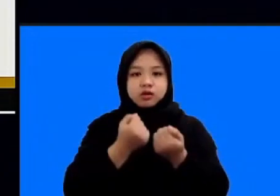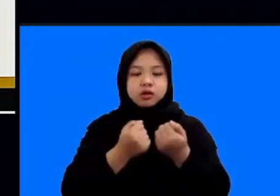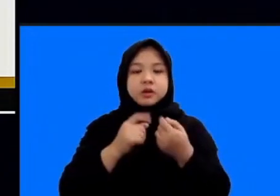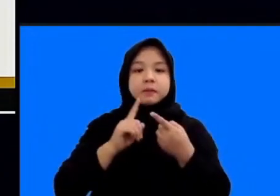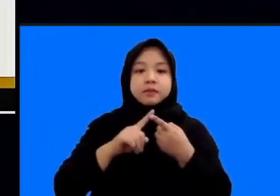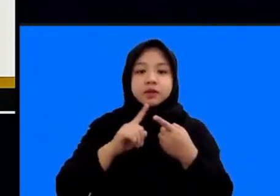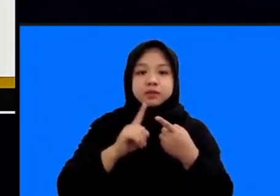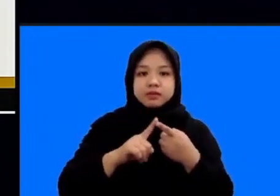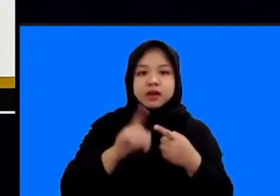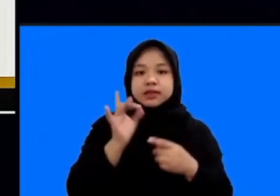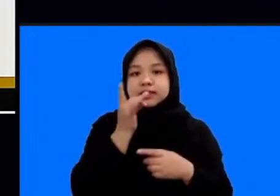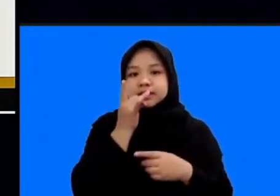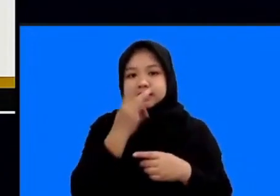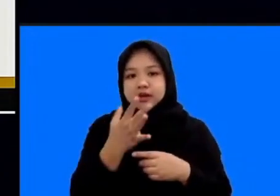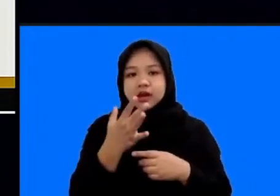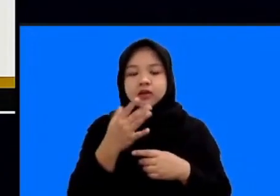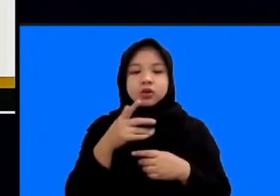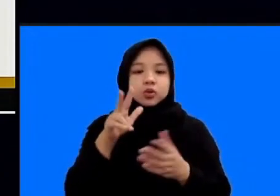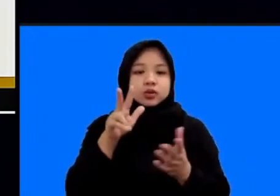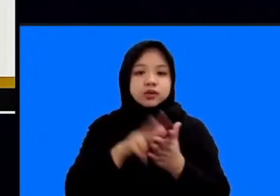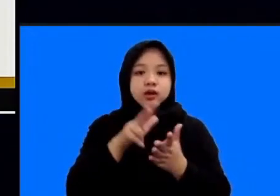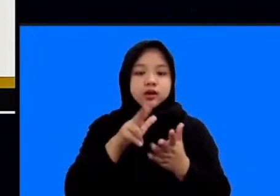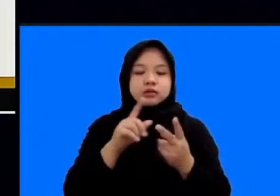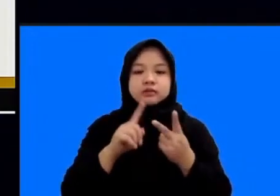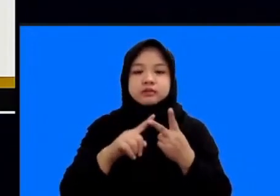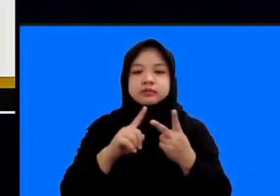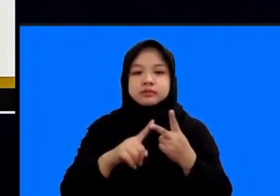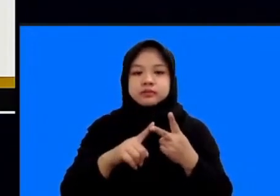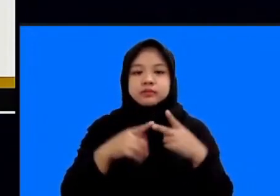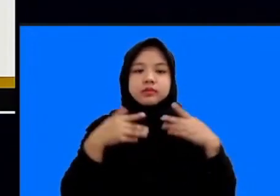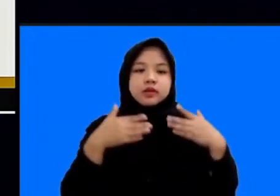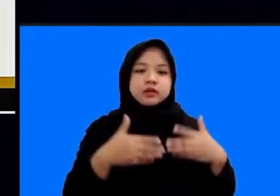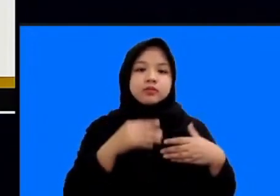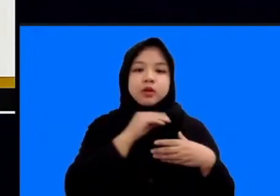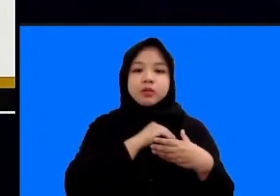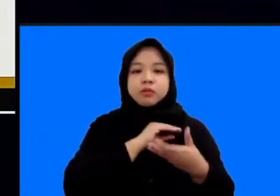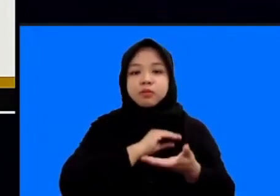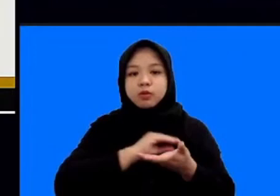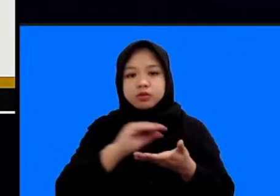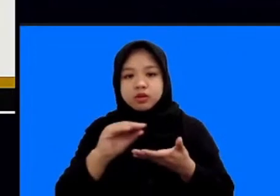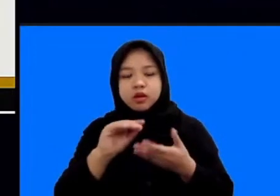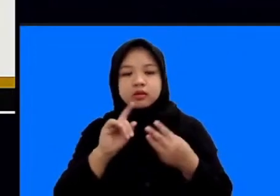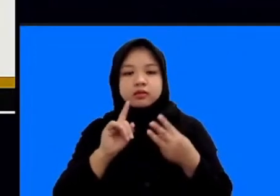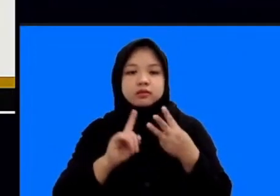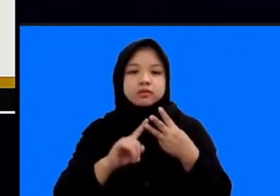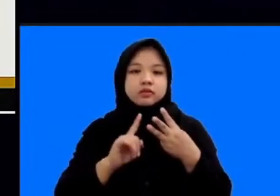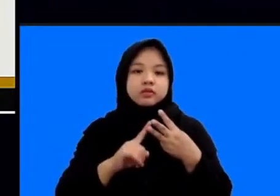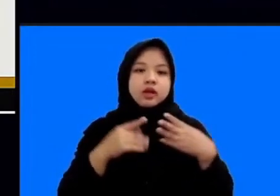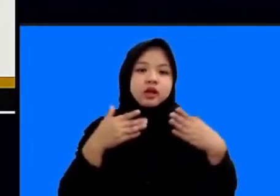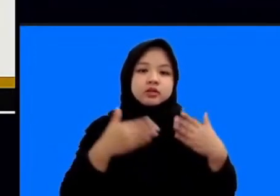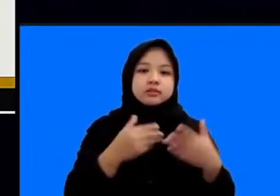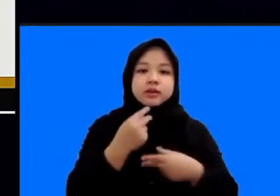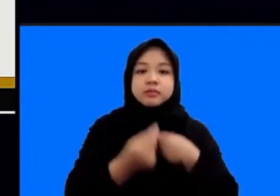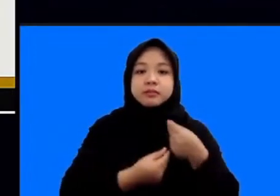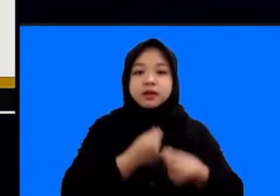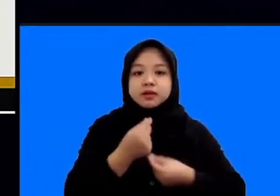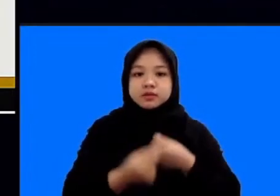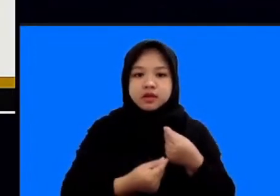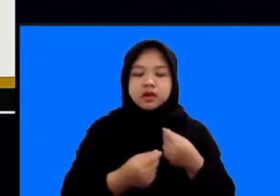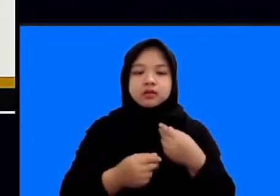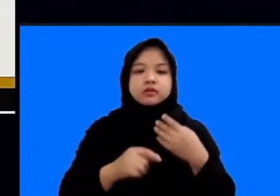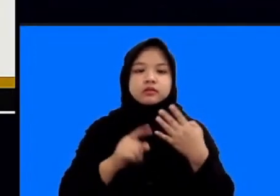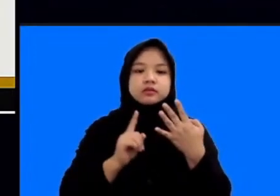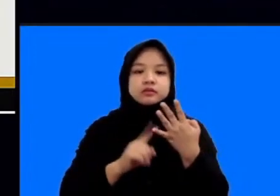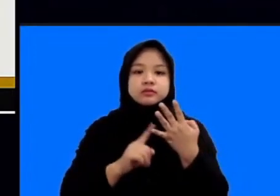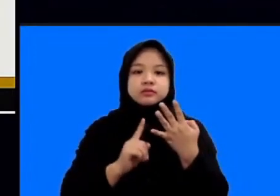aspek perizinan legalitas yang kedua adalah aspek permodalan yang ketiga adalah aspek pasar dan